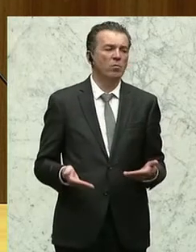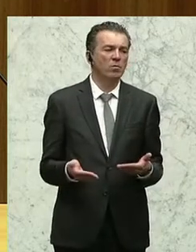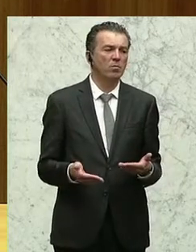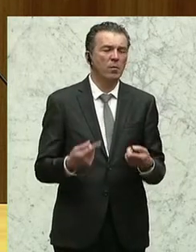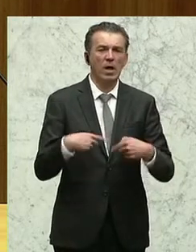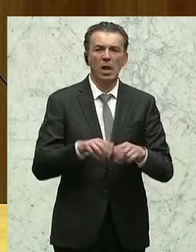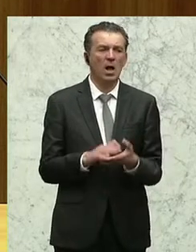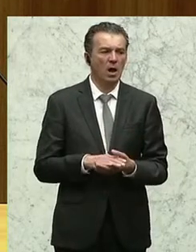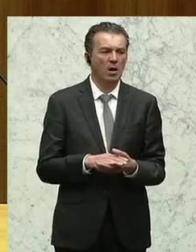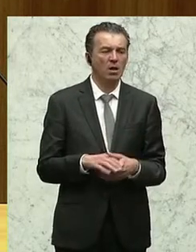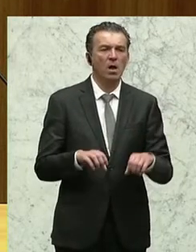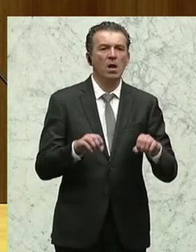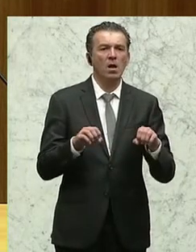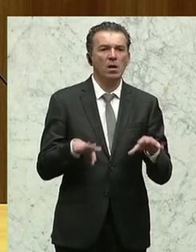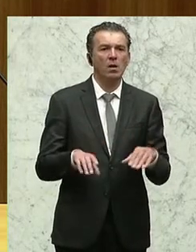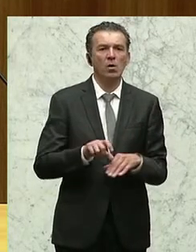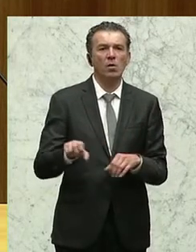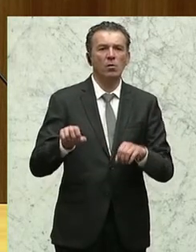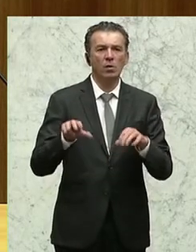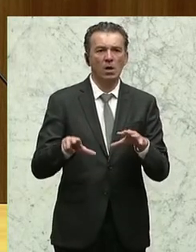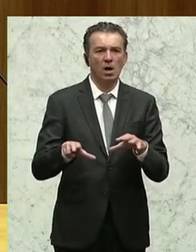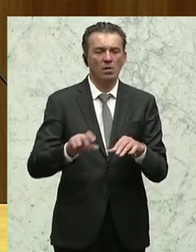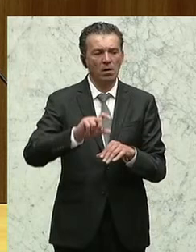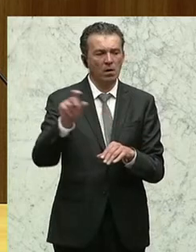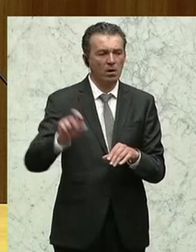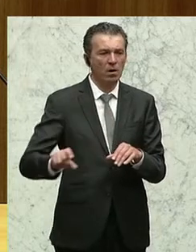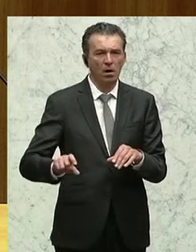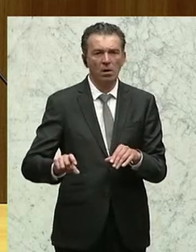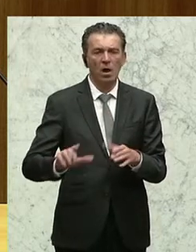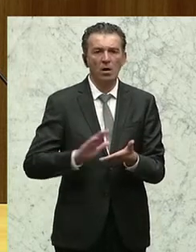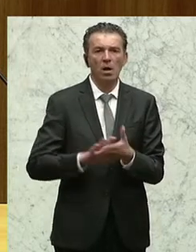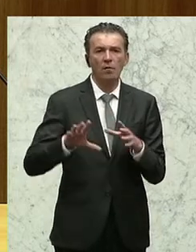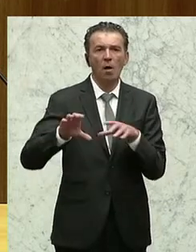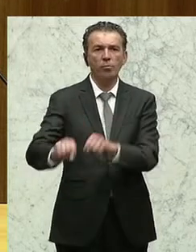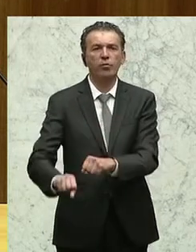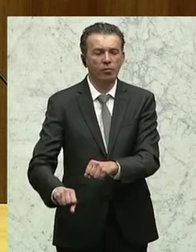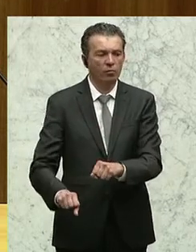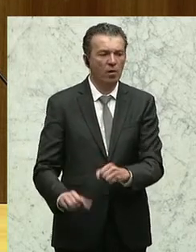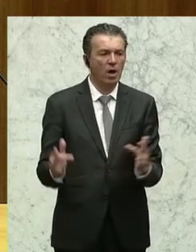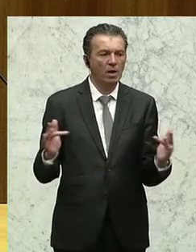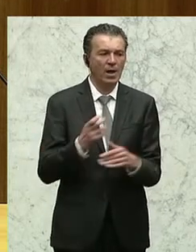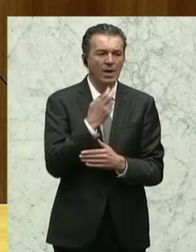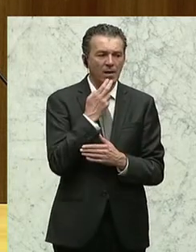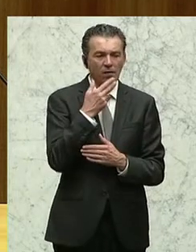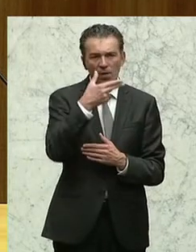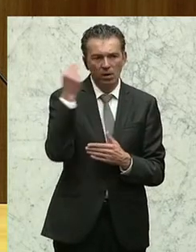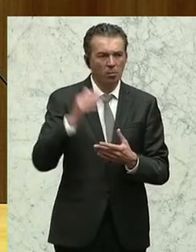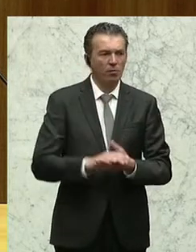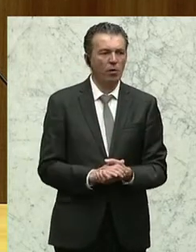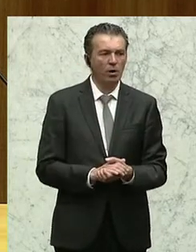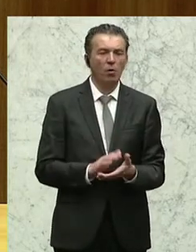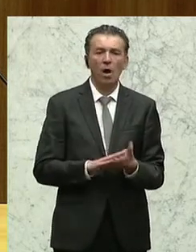bei einem Land, das 1918 von Italien annektiert wurde, also gegen den Willen der